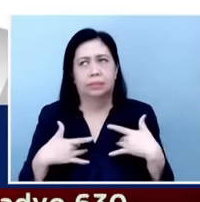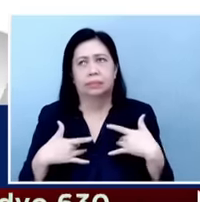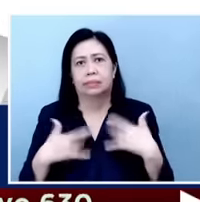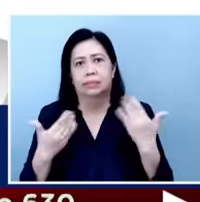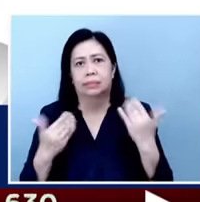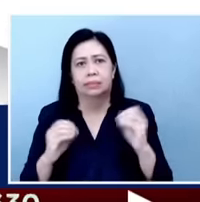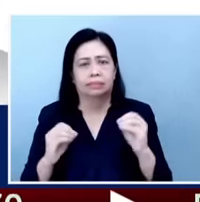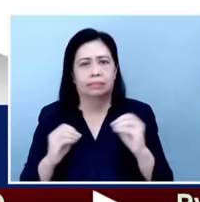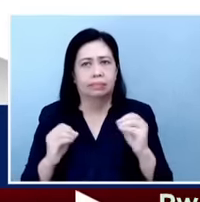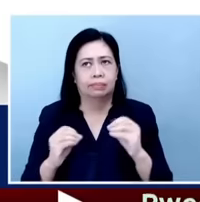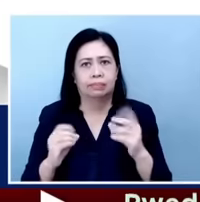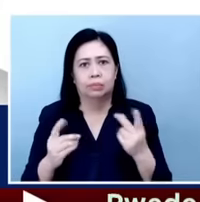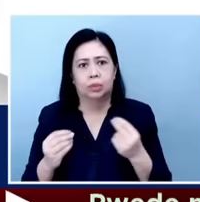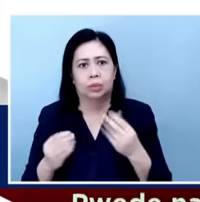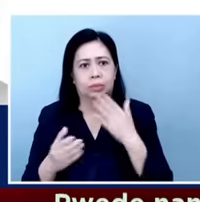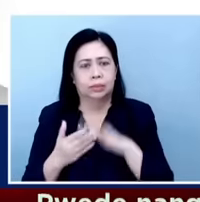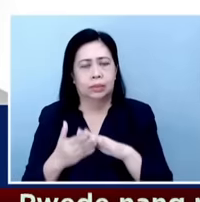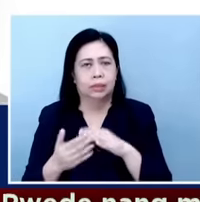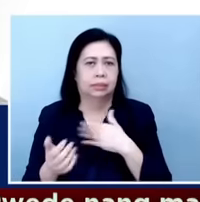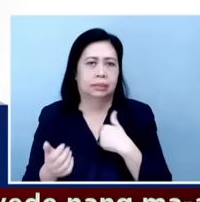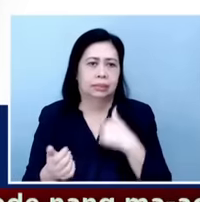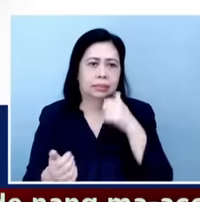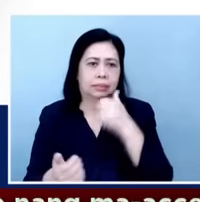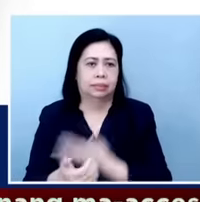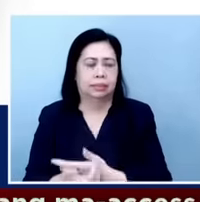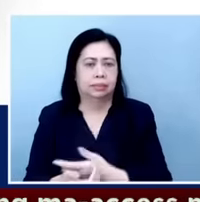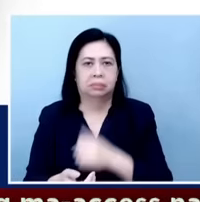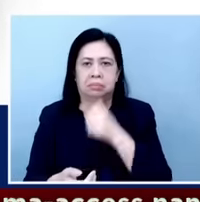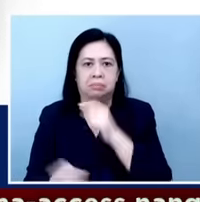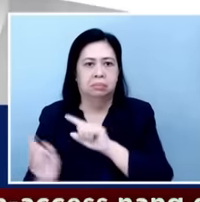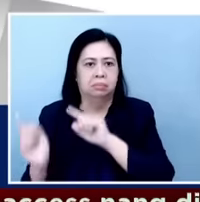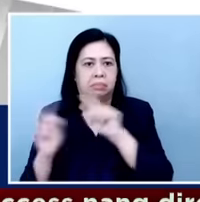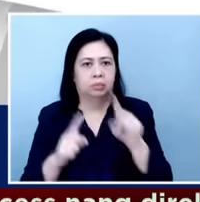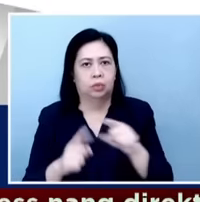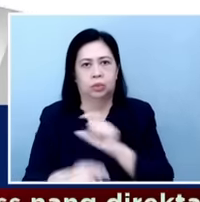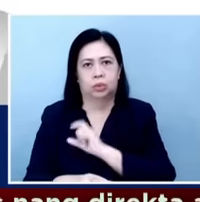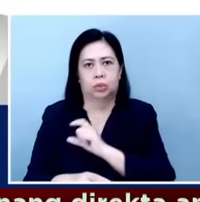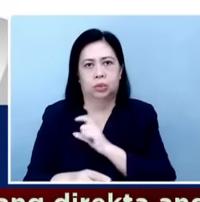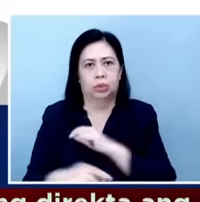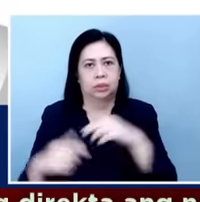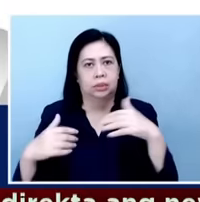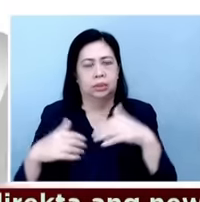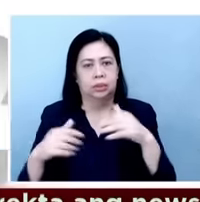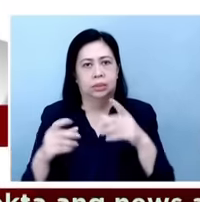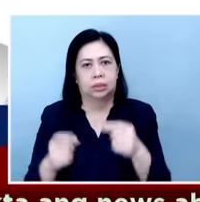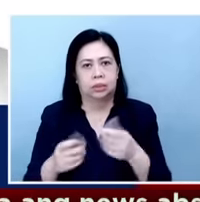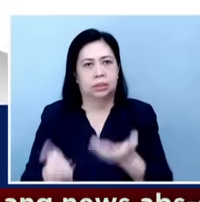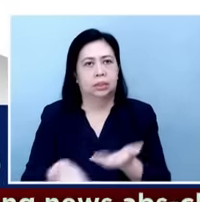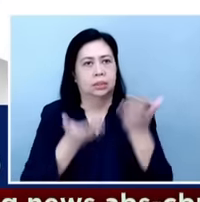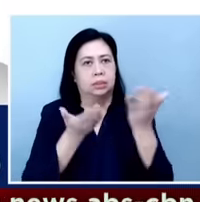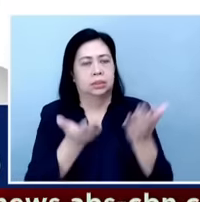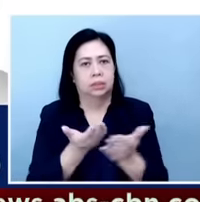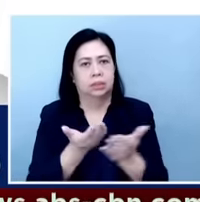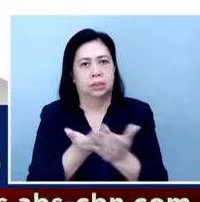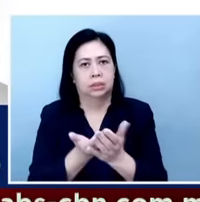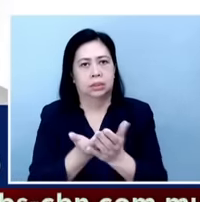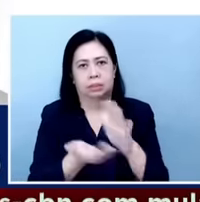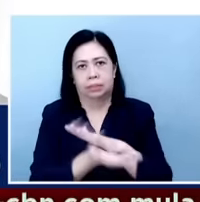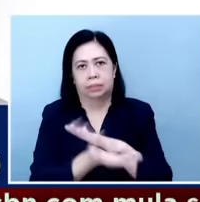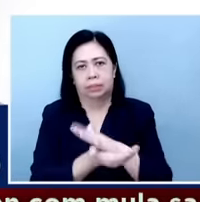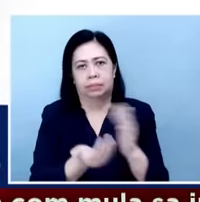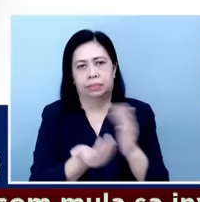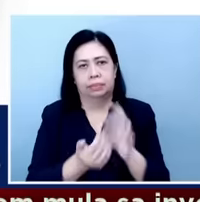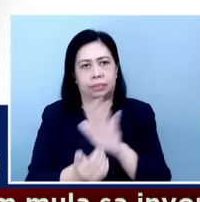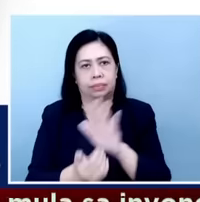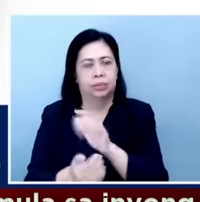anong masama sa aking anak. Hindi naman uli nagpakita si De Castro sa pagdinig at naghain lang ng counter-affidavit ang kanilang